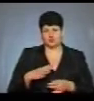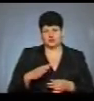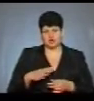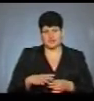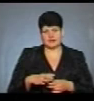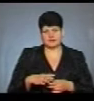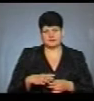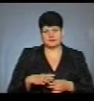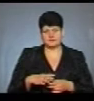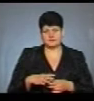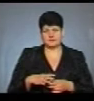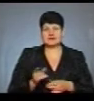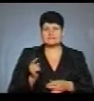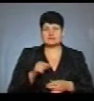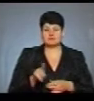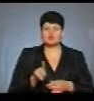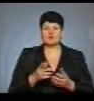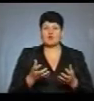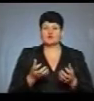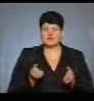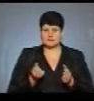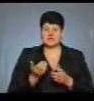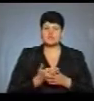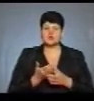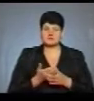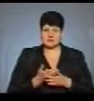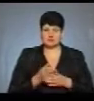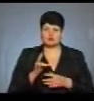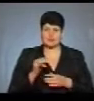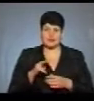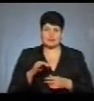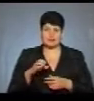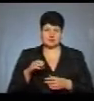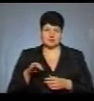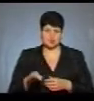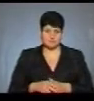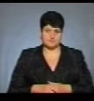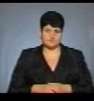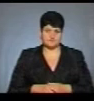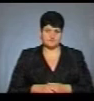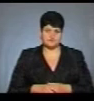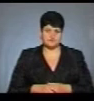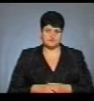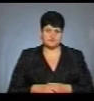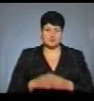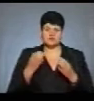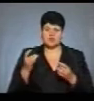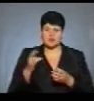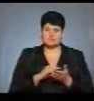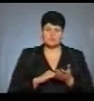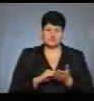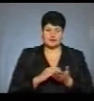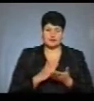із тим, щоб отримати субсидію на листопад. Так, власне, ще раз повторюся, що